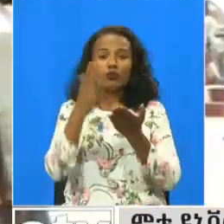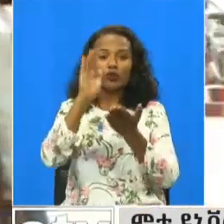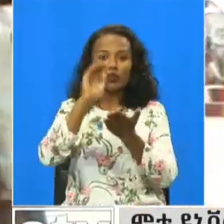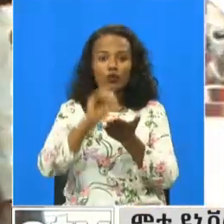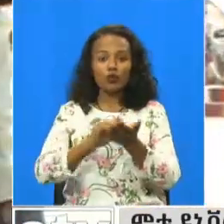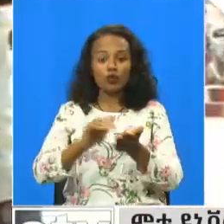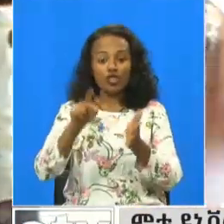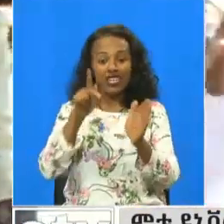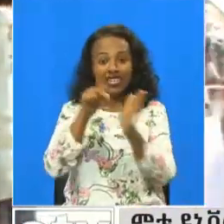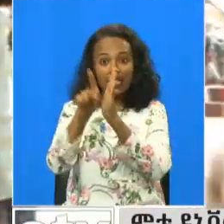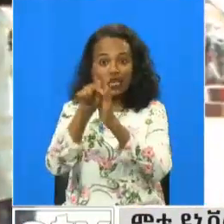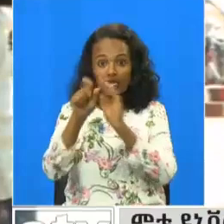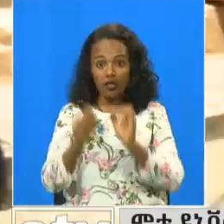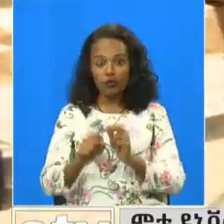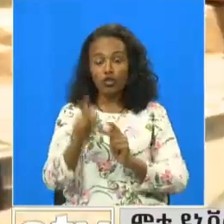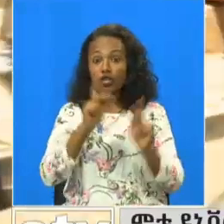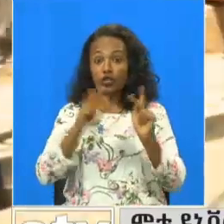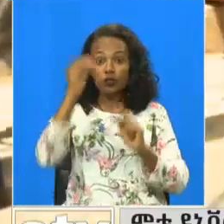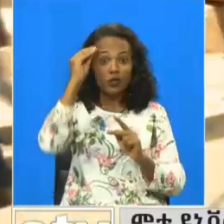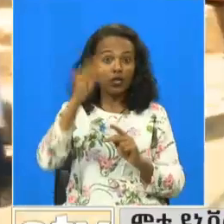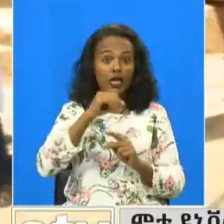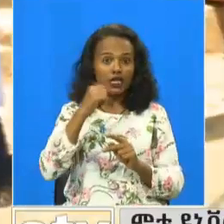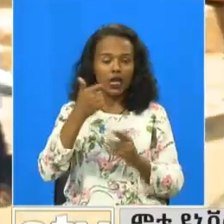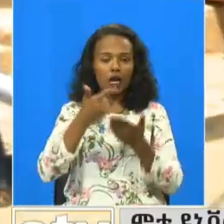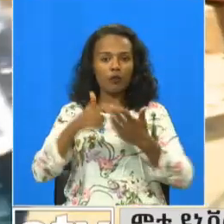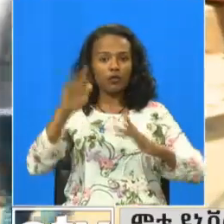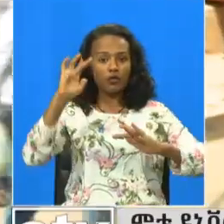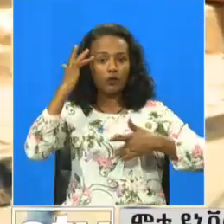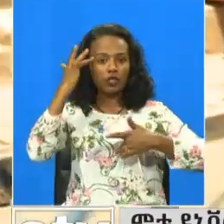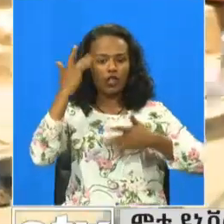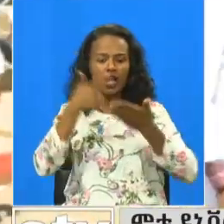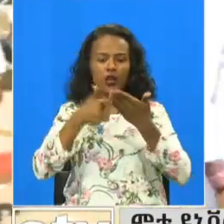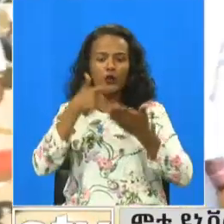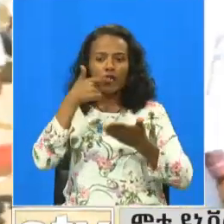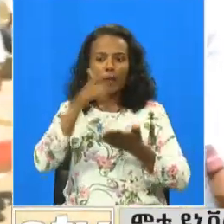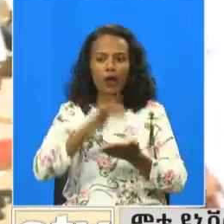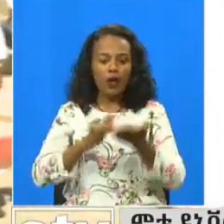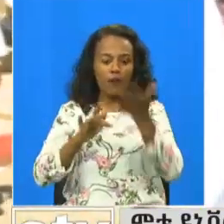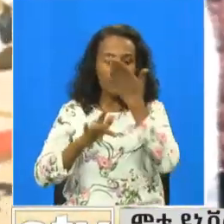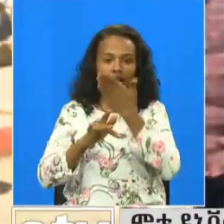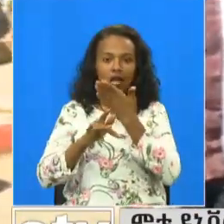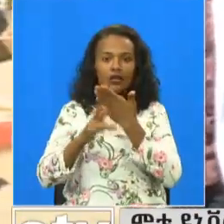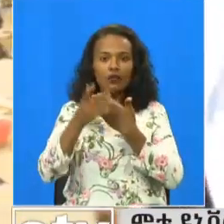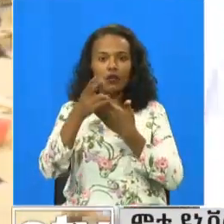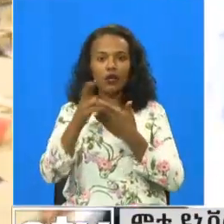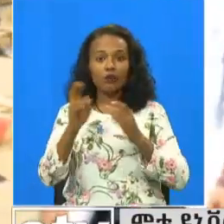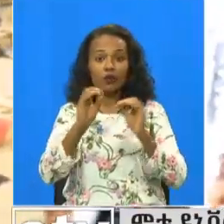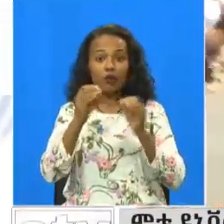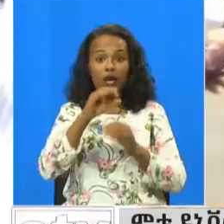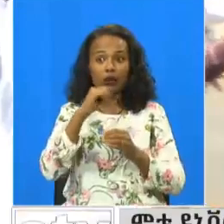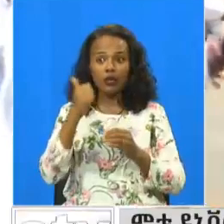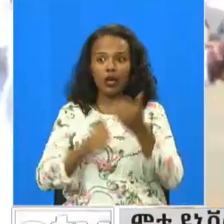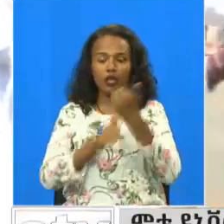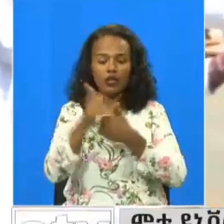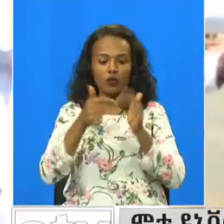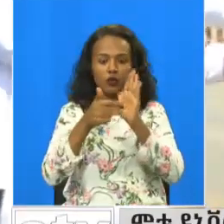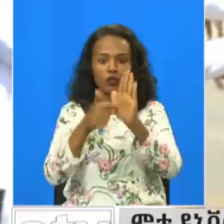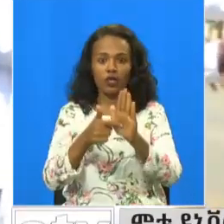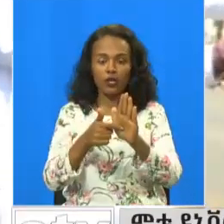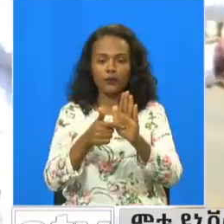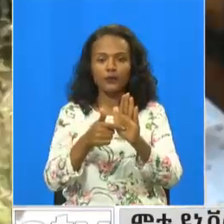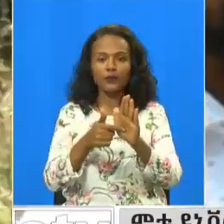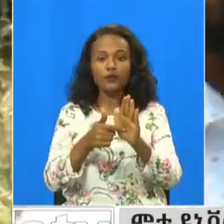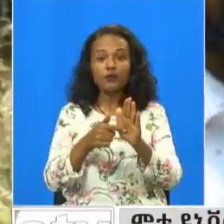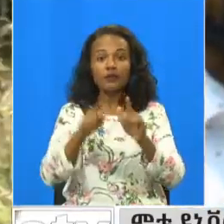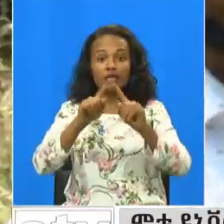ሺዎችን ሊያጠቃ ስለሚችል ህዝብ እንዳይዘናጋ ለዚህ በሽታ ይህ ነው እየተባለ መድኃኒት ወይም ቫክሲን አለመገኘቱ አደጋነቱን ያሳያል፣ ፈታኝነቱን